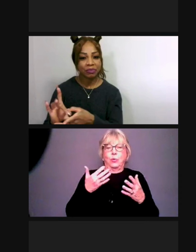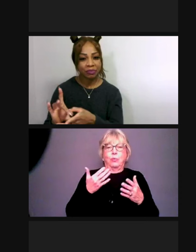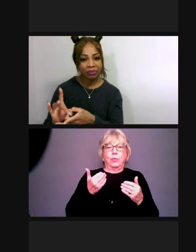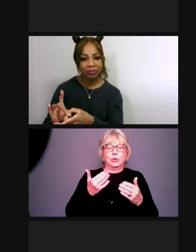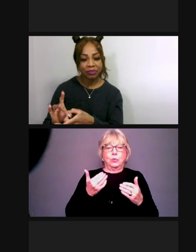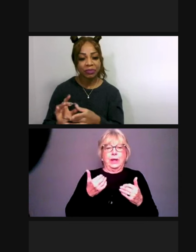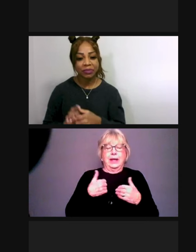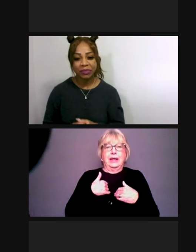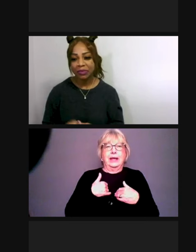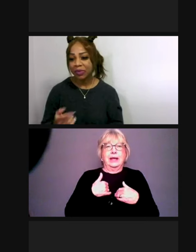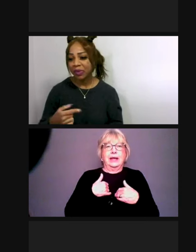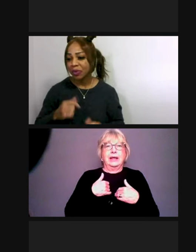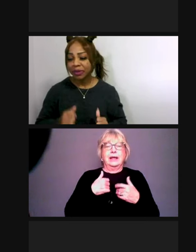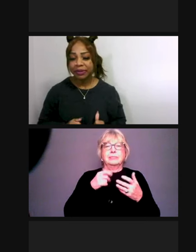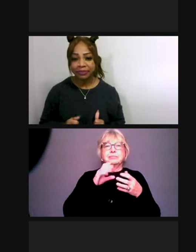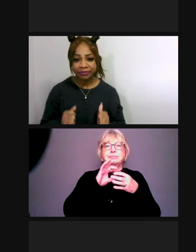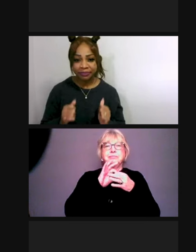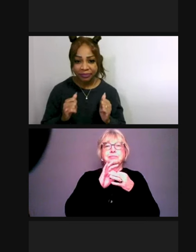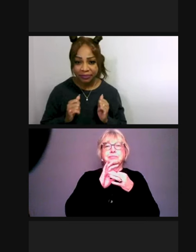en relation